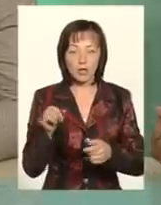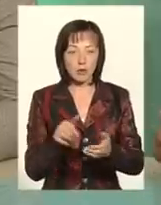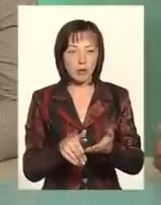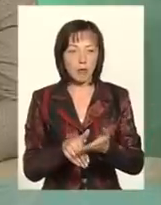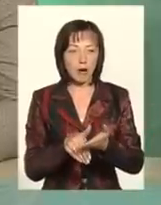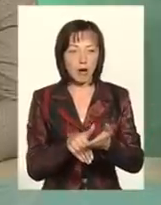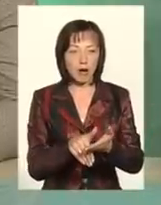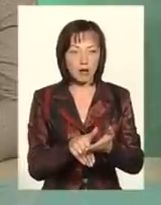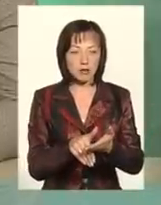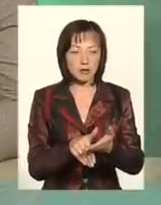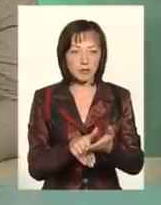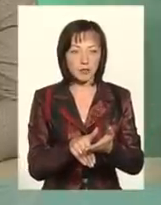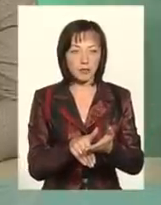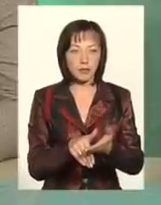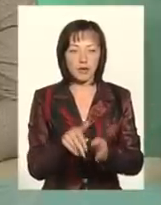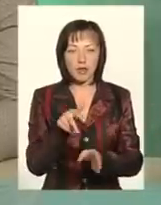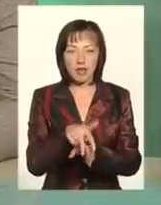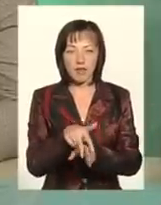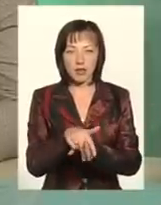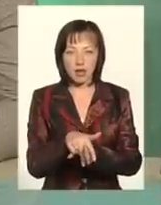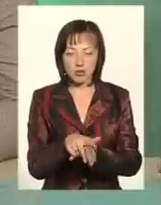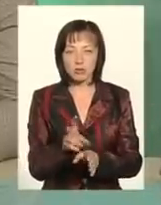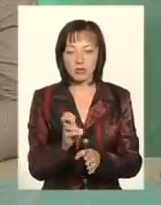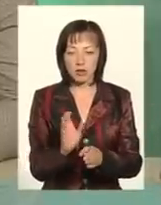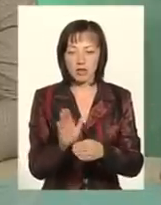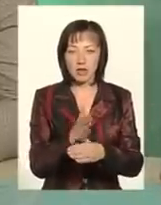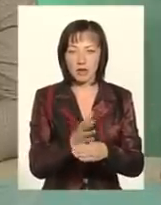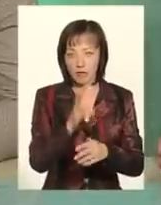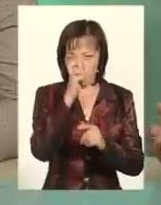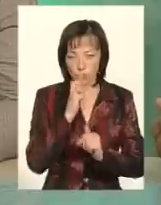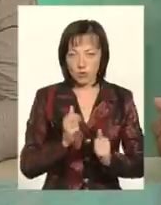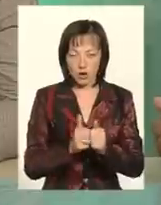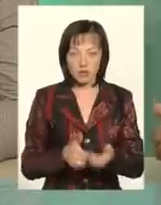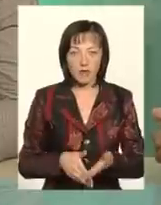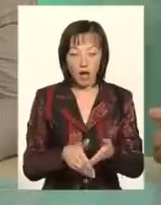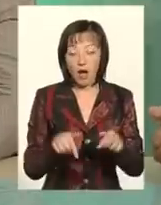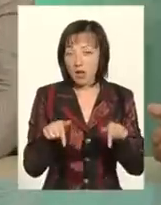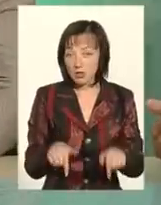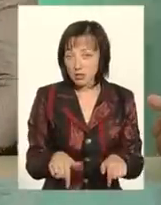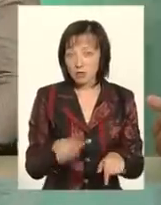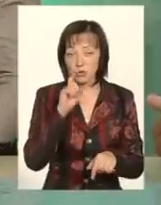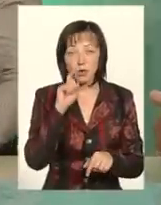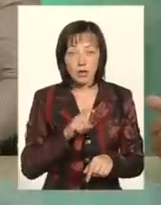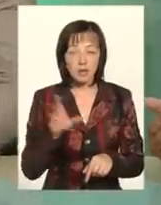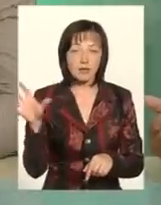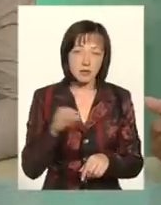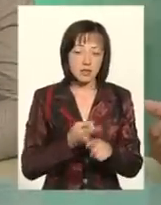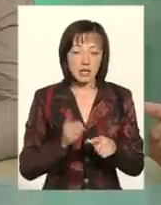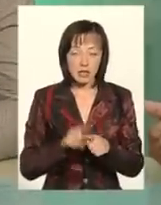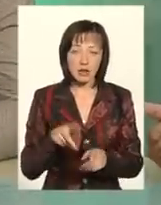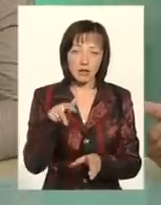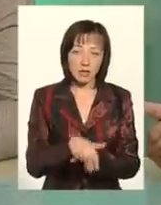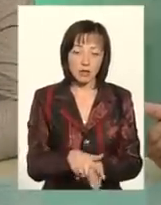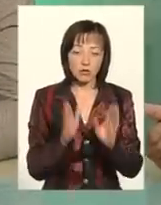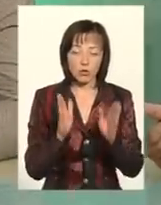то есть навантажение ложится ещё на государство А здесь все все эти навантажения